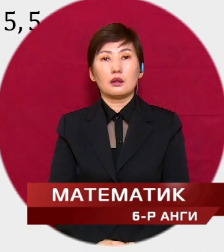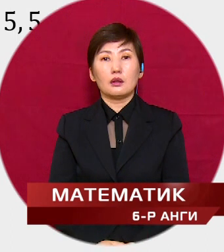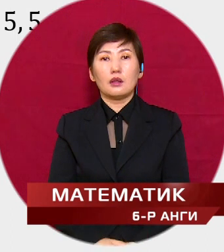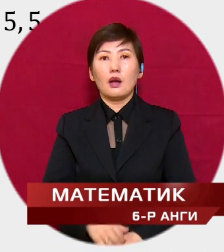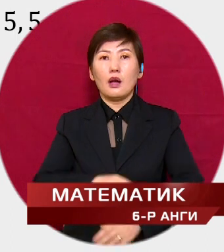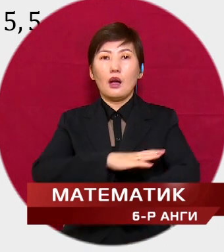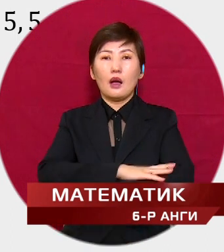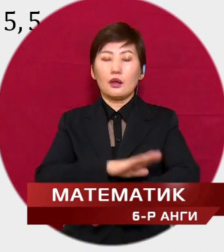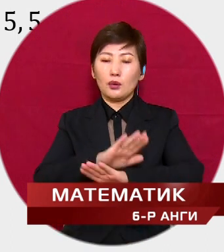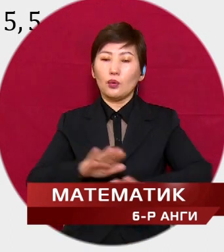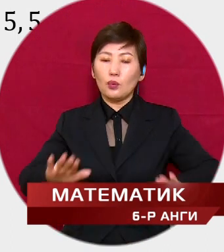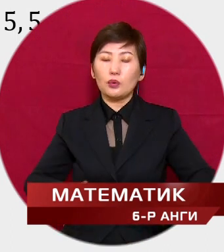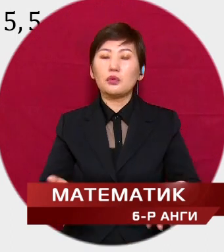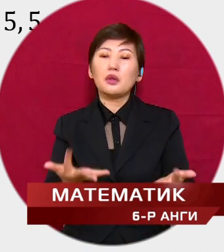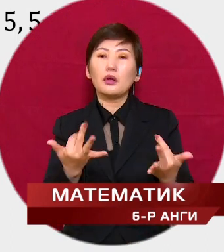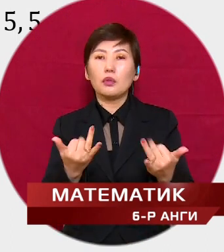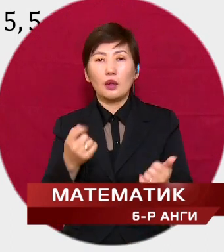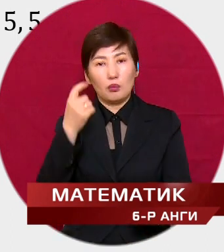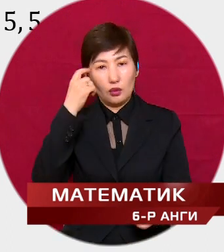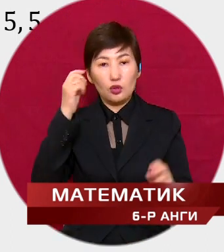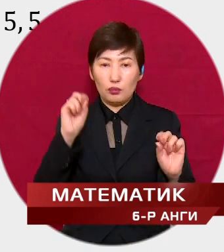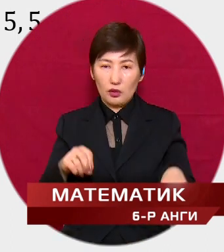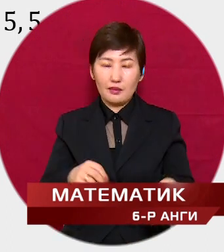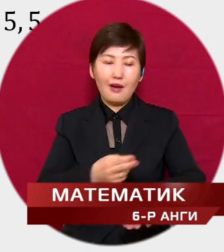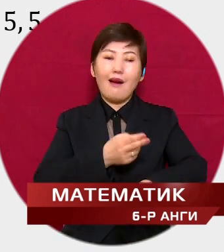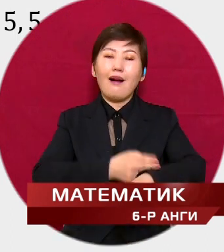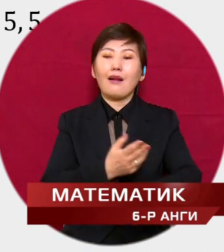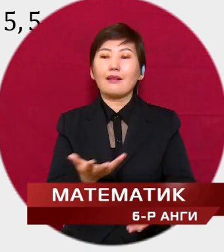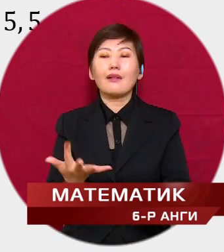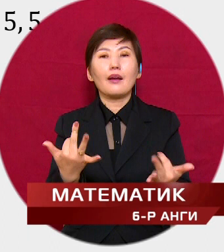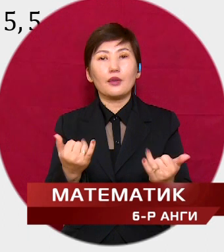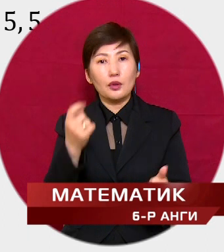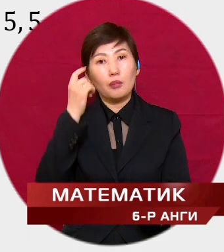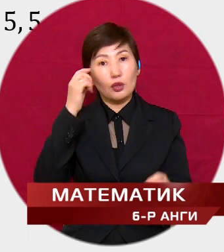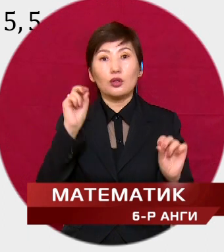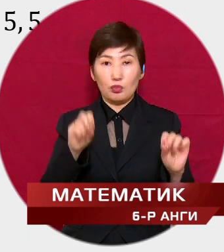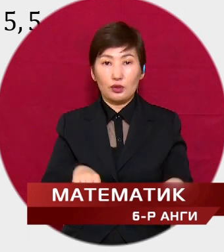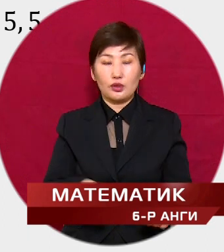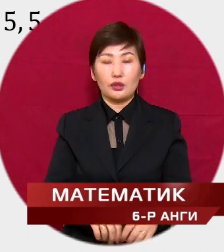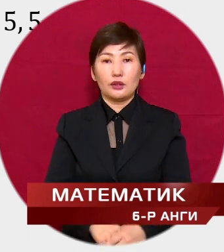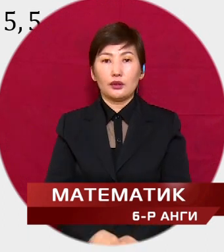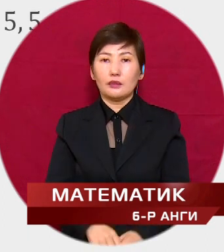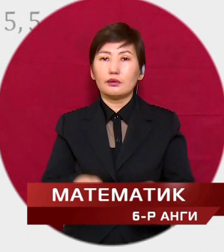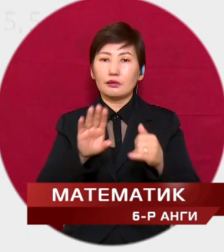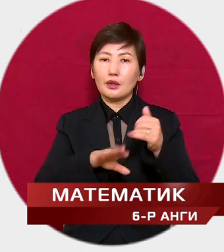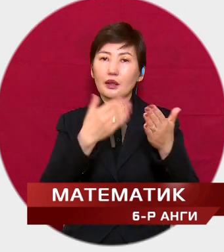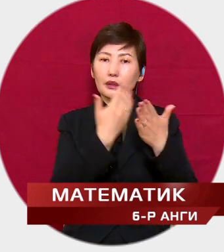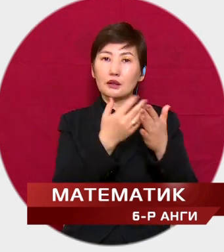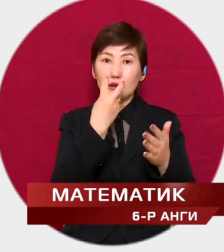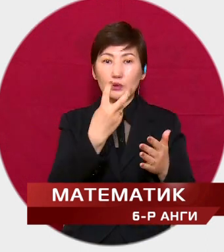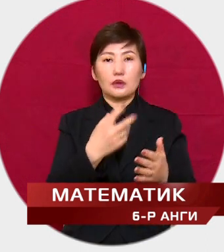ангийнхаа сурагчдын тоог оллоо. За бүх харан дааны тоог бас тооцоолж гаргалаа. За дараагийн жишээг бүгдээрээ авч үзье.